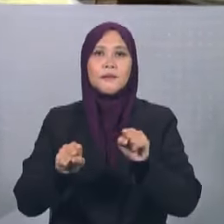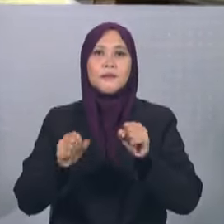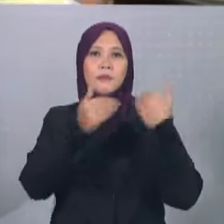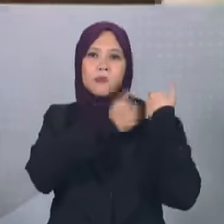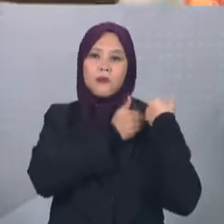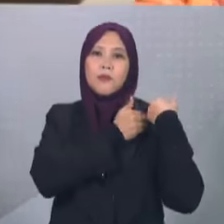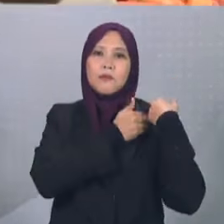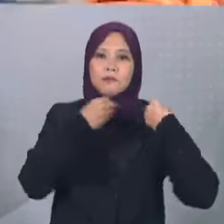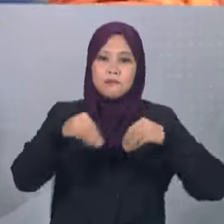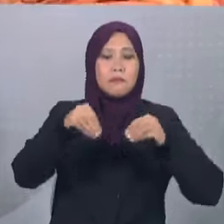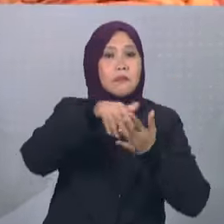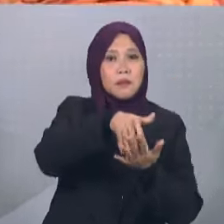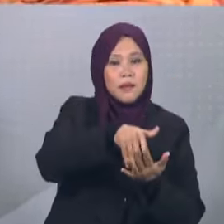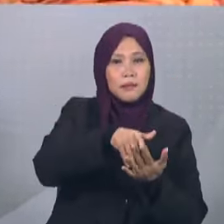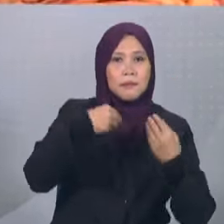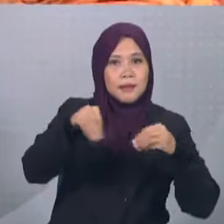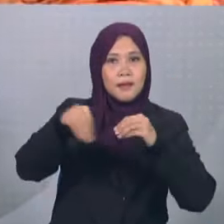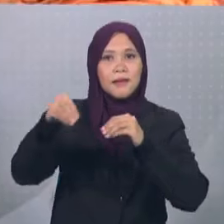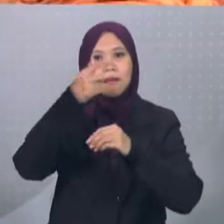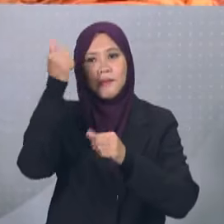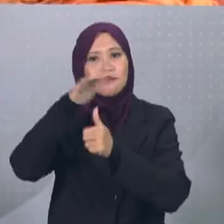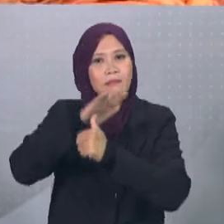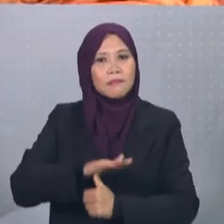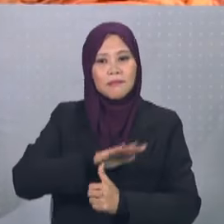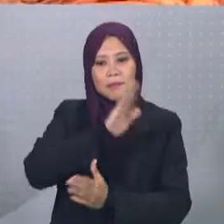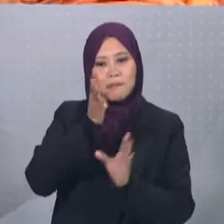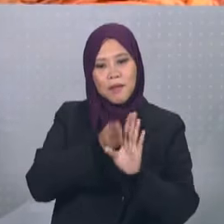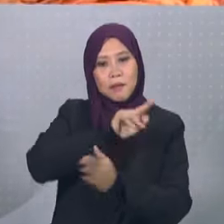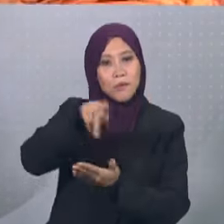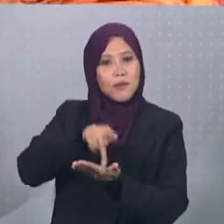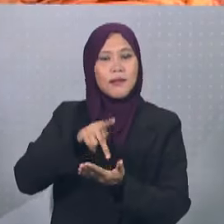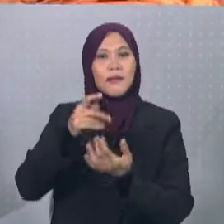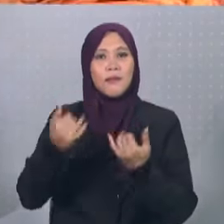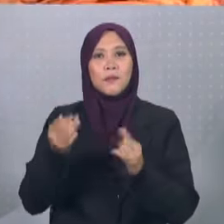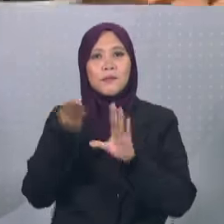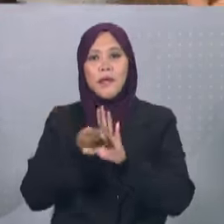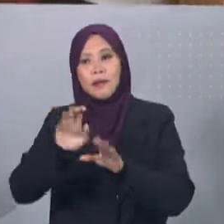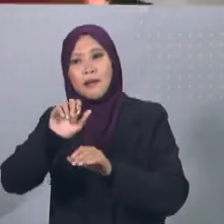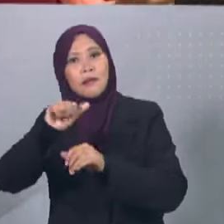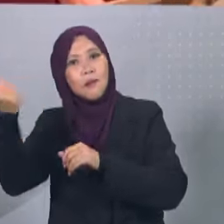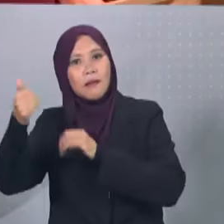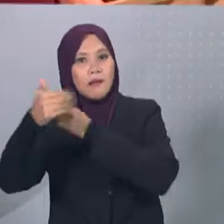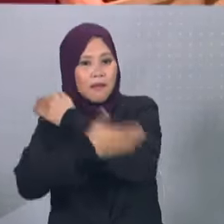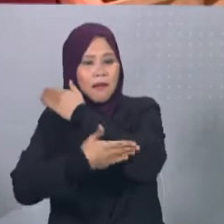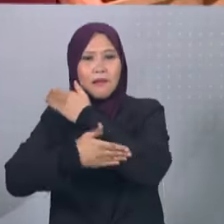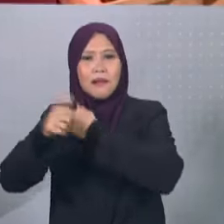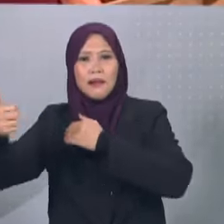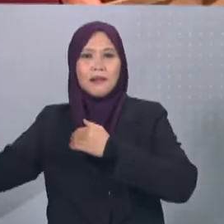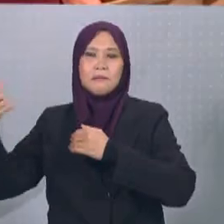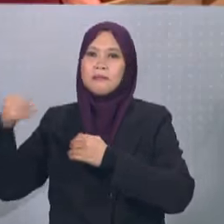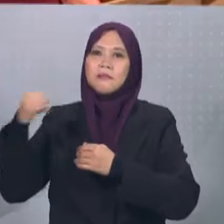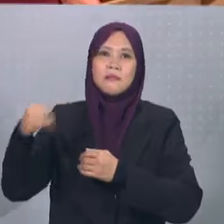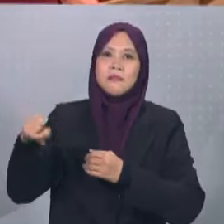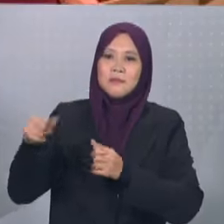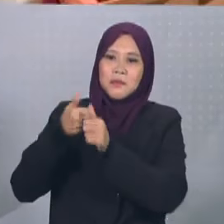kelemahan pasaran berdasarkan ujian tekanan yang dijalankan oleh Bank Pusat meskipun beberapa negara membangun lain mengalami kesukaran dari